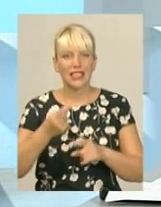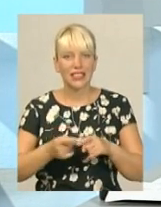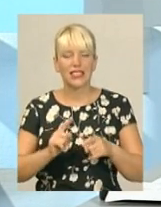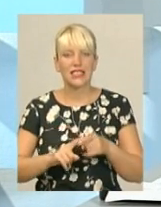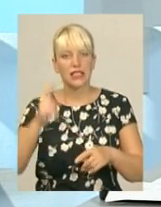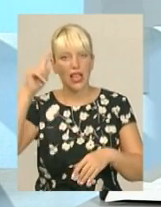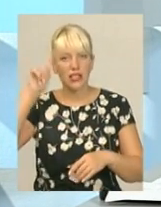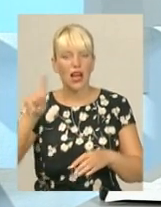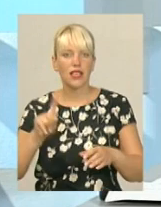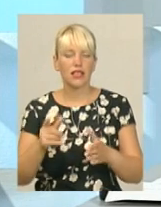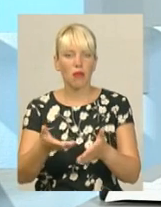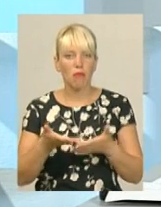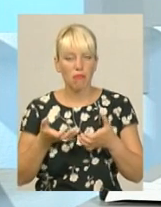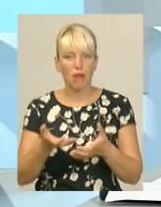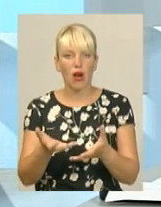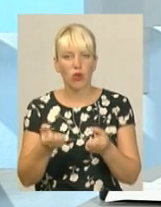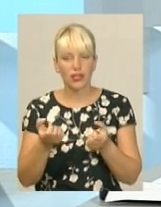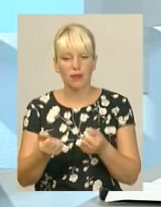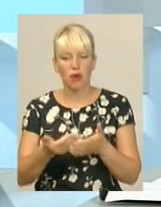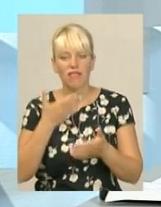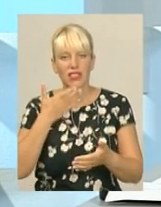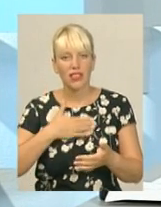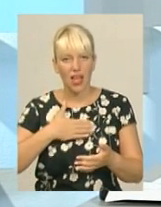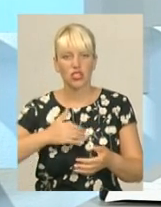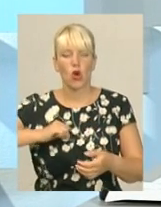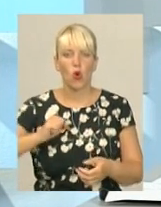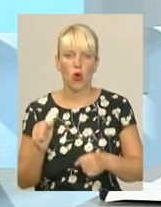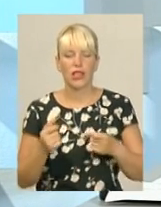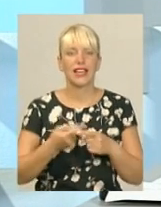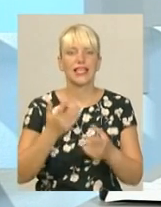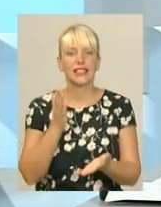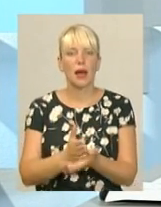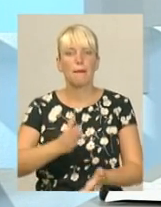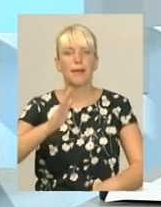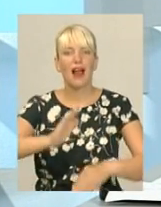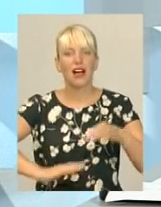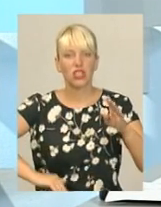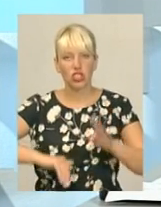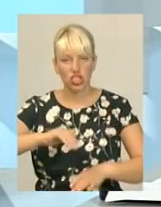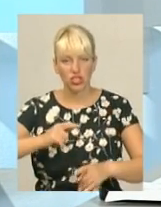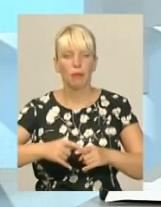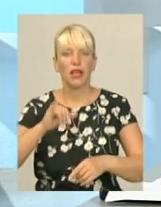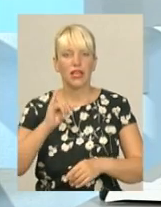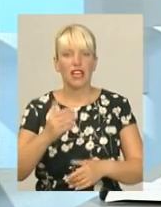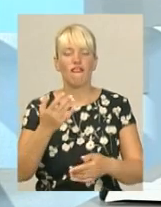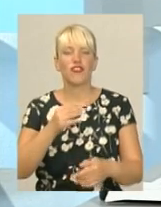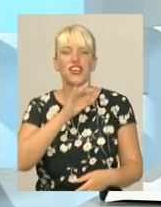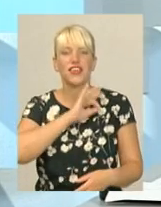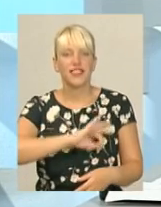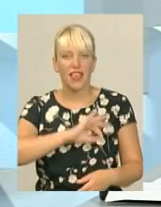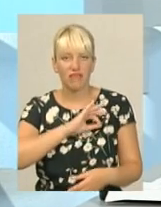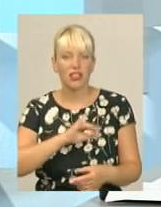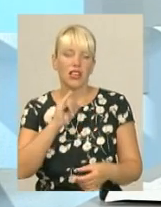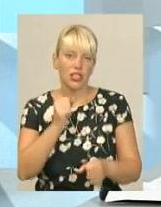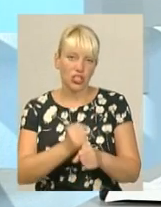ми отримуємо від наших колег, вони є практичними, це в першу чергу, вони дієві.